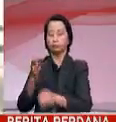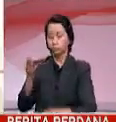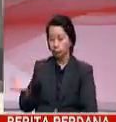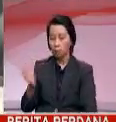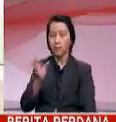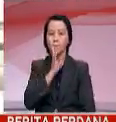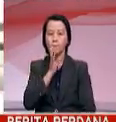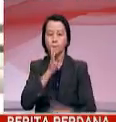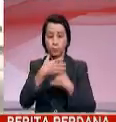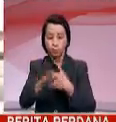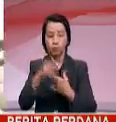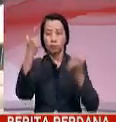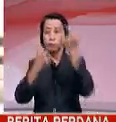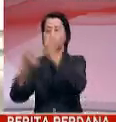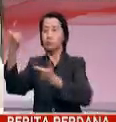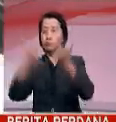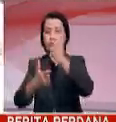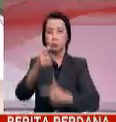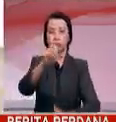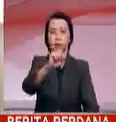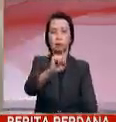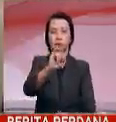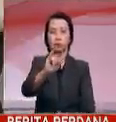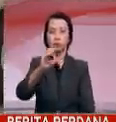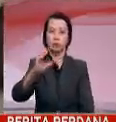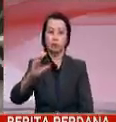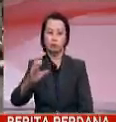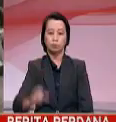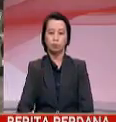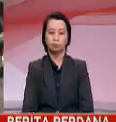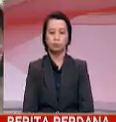berkata demikian selepas melawat SIC.